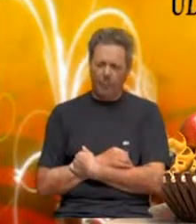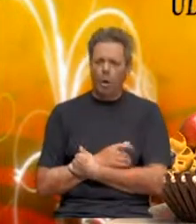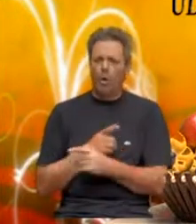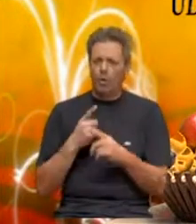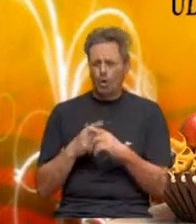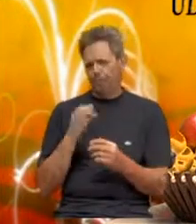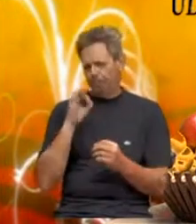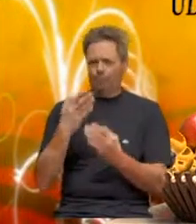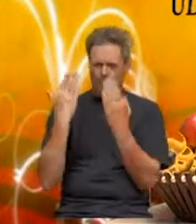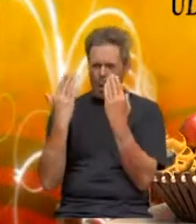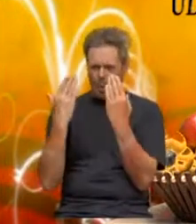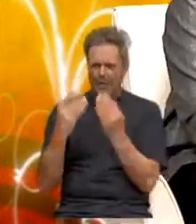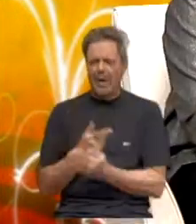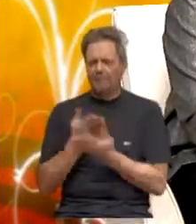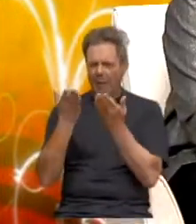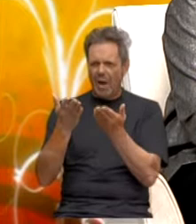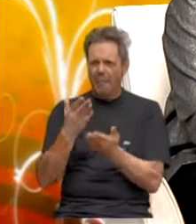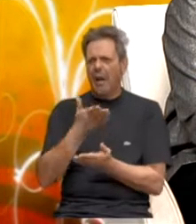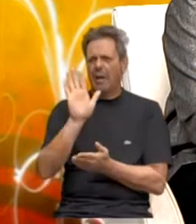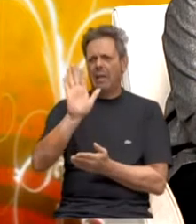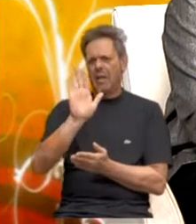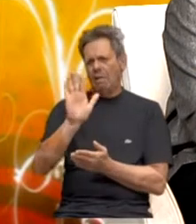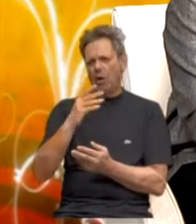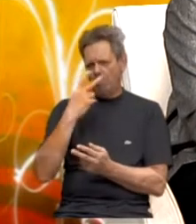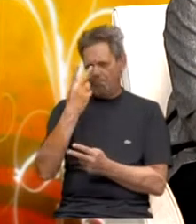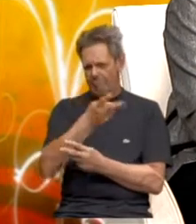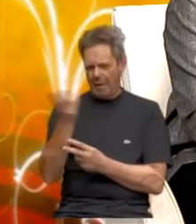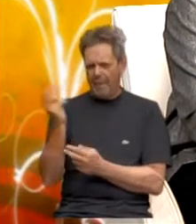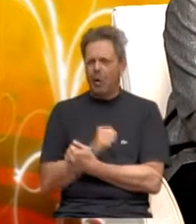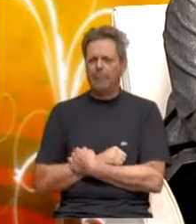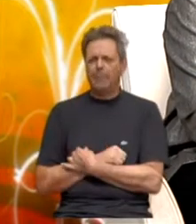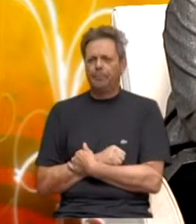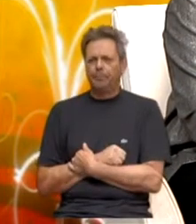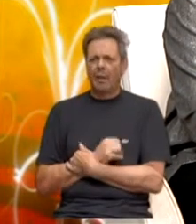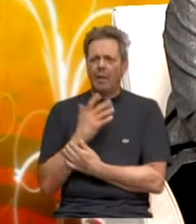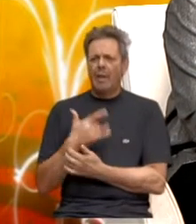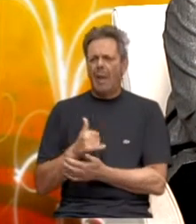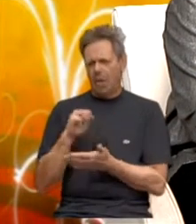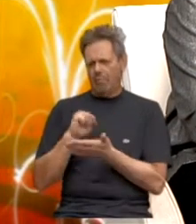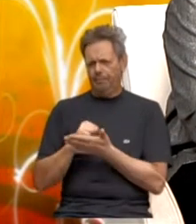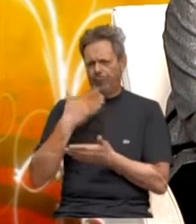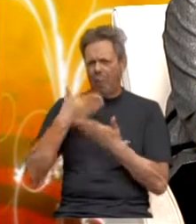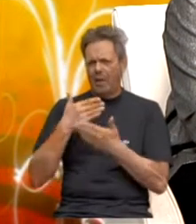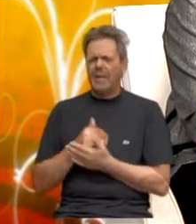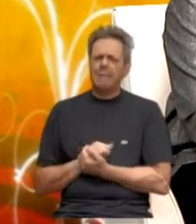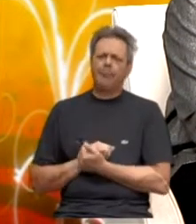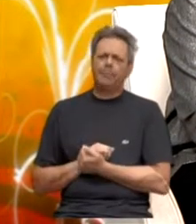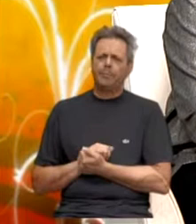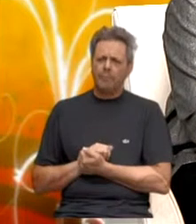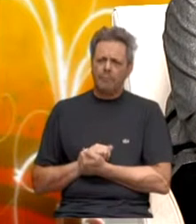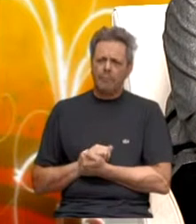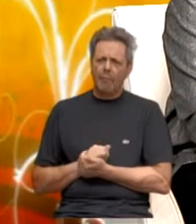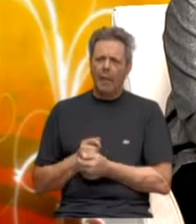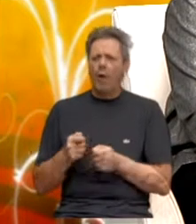dobar dan prije svega vama. Vašim cijenjenim gledateljima. Dakle, današnja tiskovna konferencija u Zakladi Hrvatska kuća